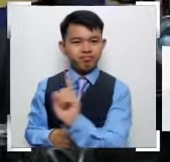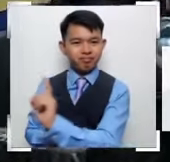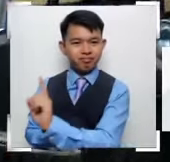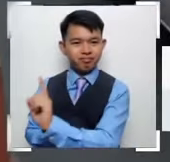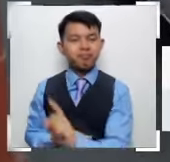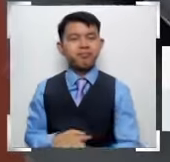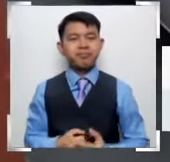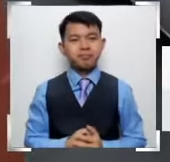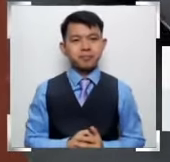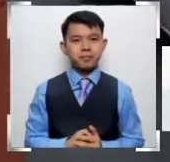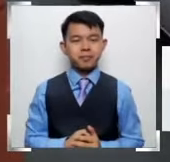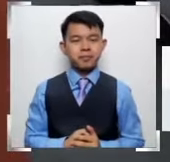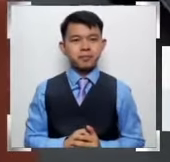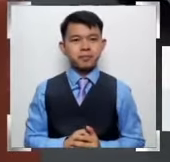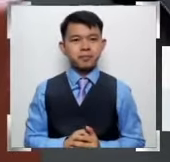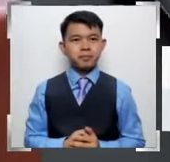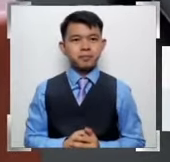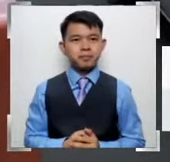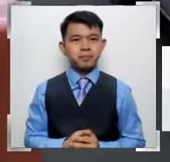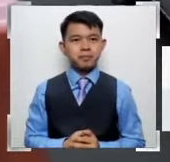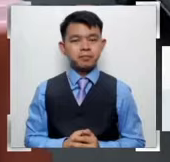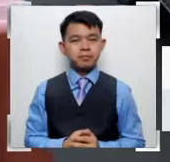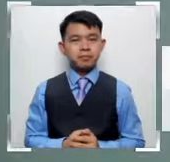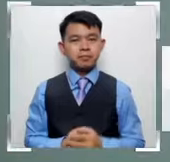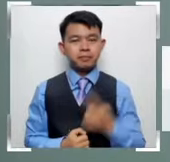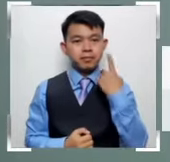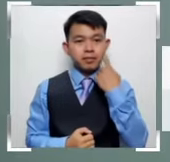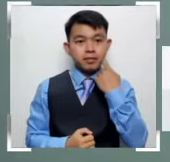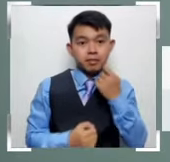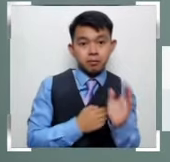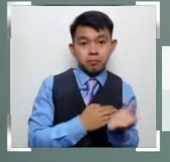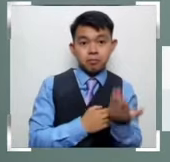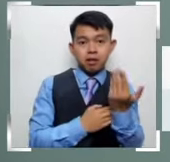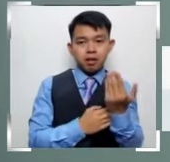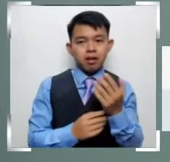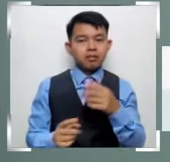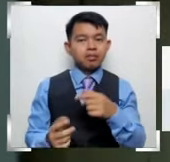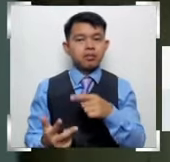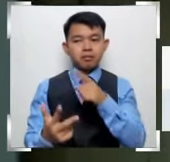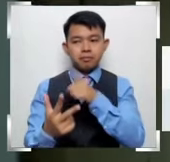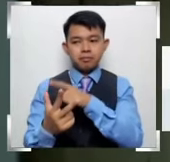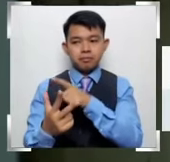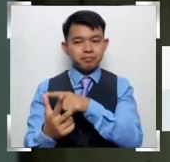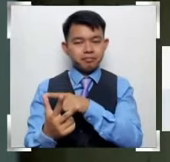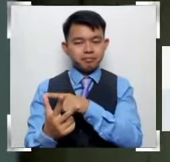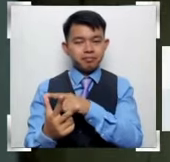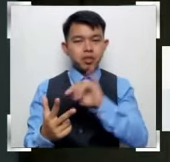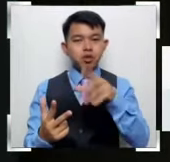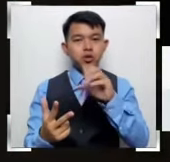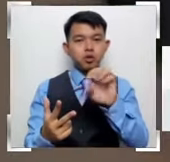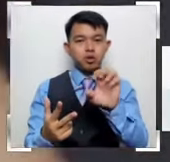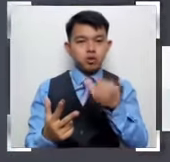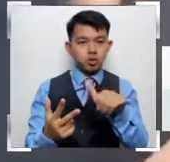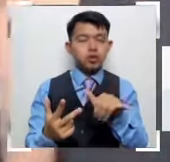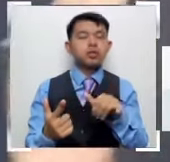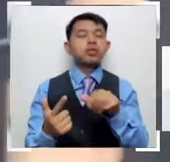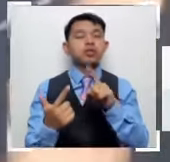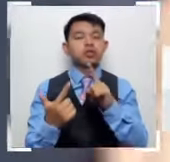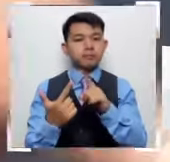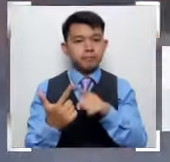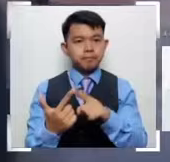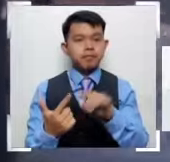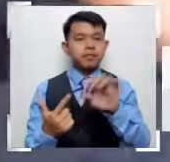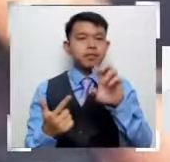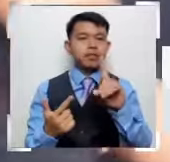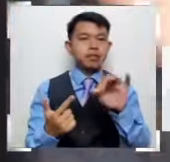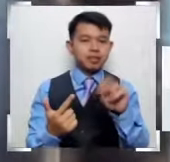umaga, nahuli sa Barangay 59 Pasay City sina Joey Hernandez at Eden Garcia. Bandang alas 2 naman